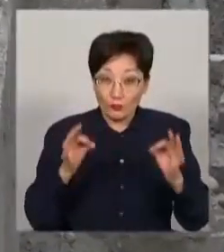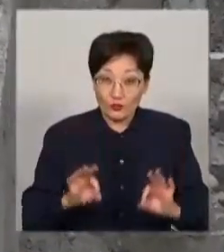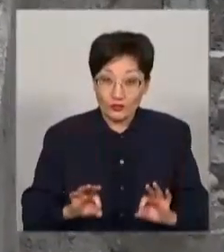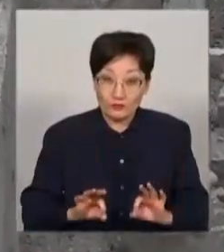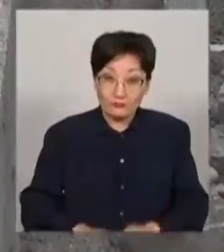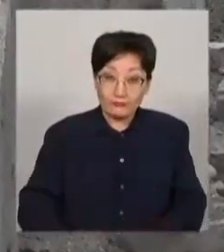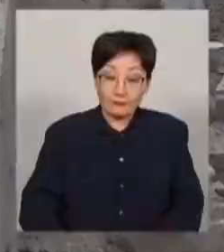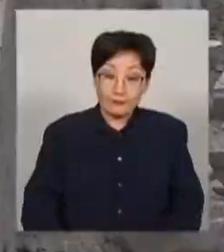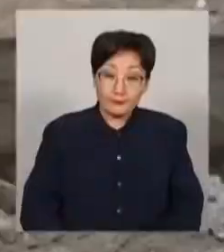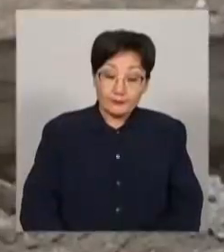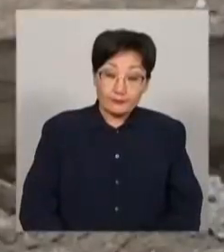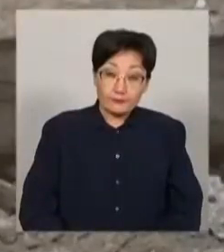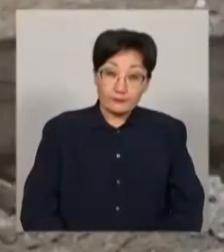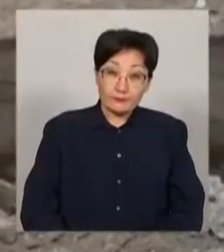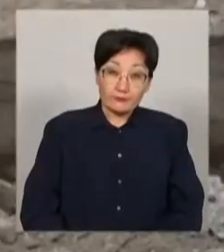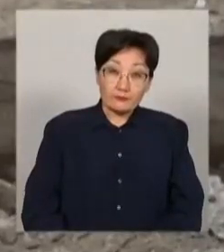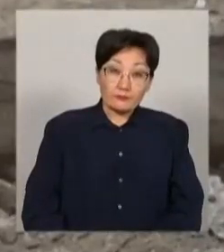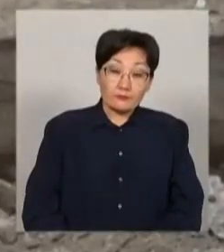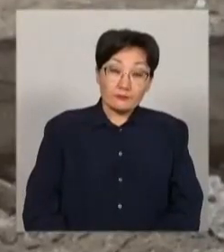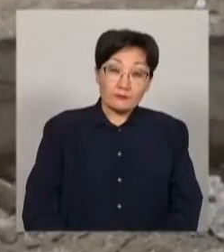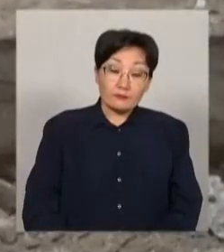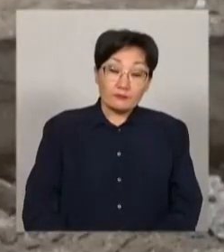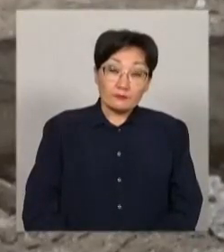ануар амангельды над миром исабеков телеканал алматы